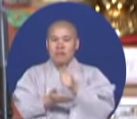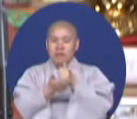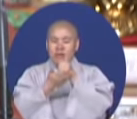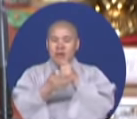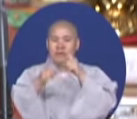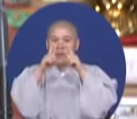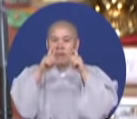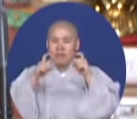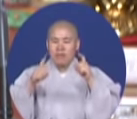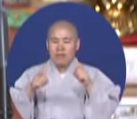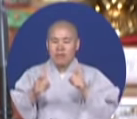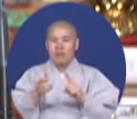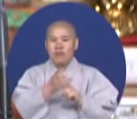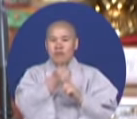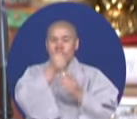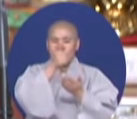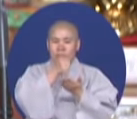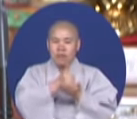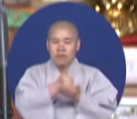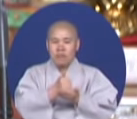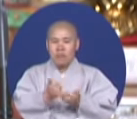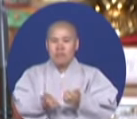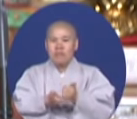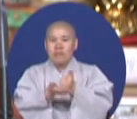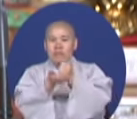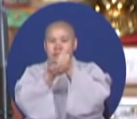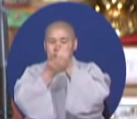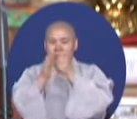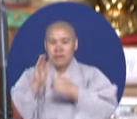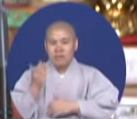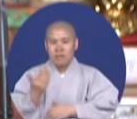세우고 부처님 존상을 모셔요.